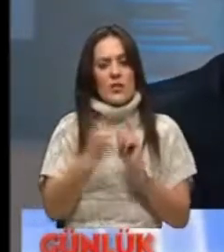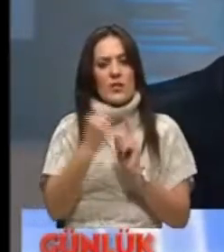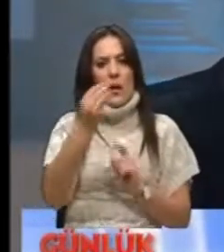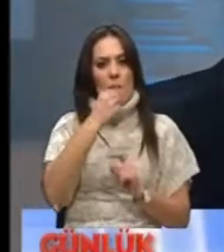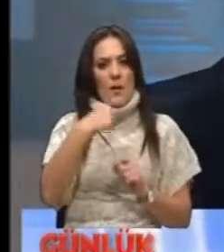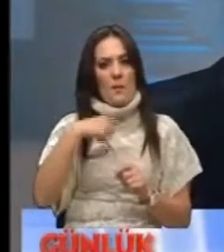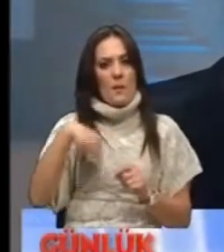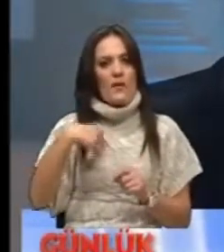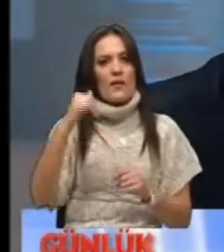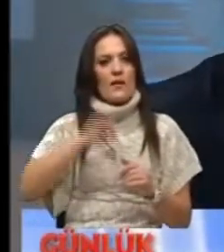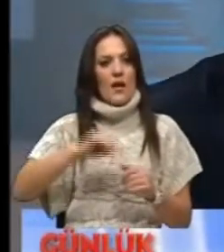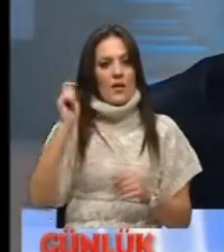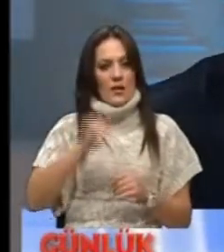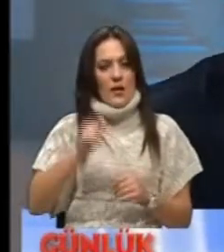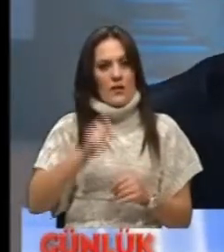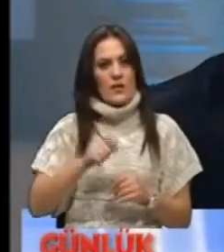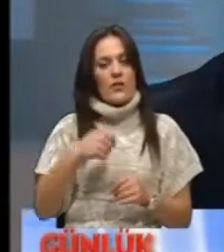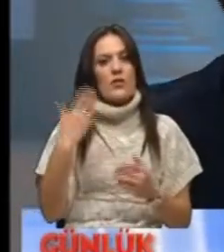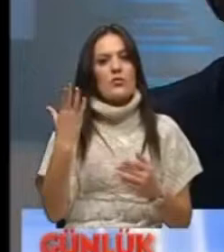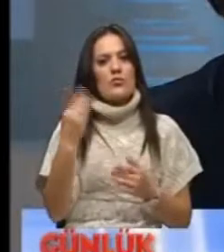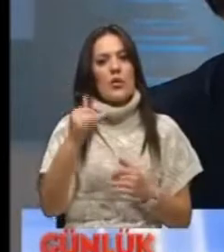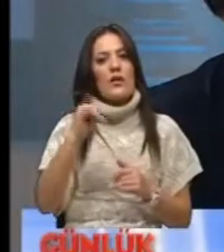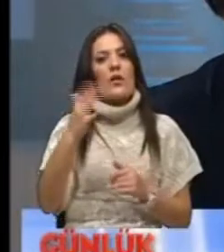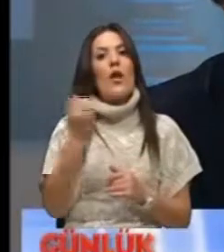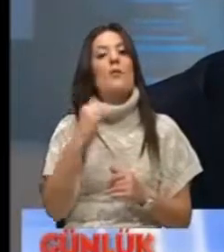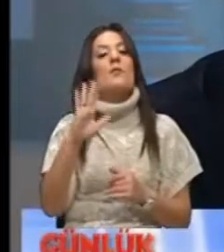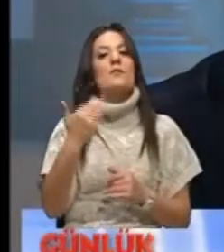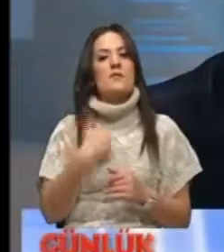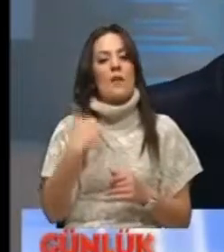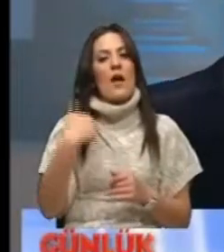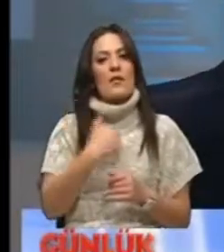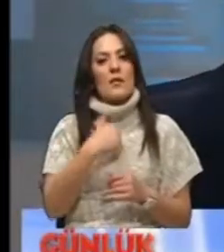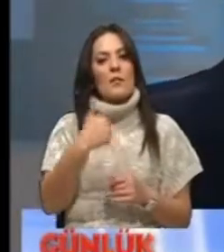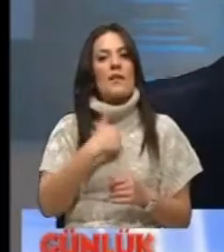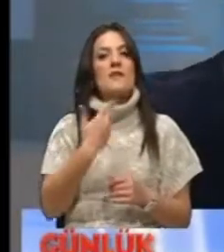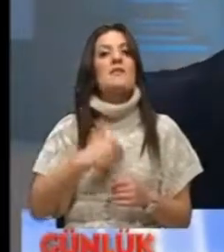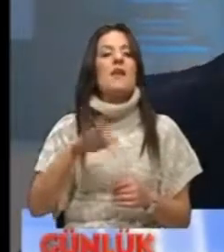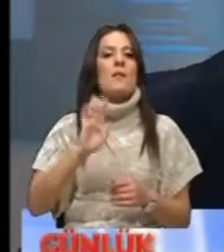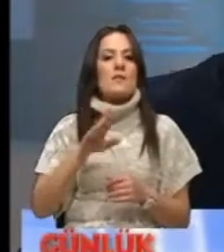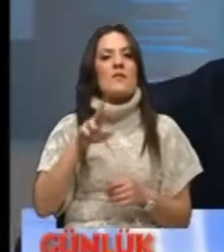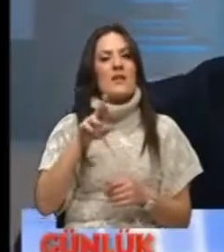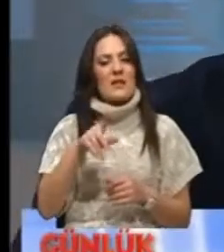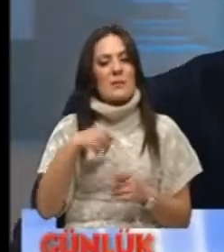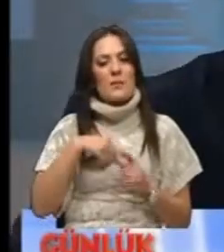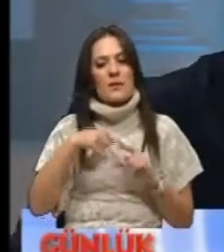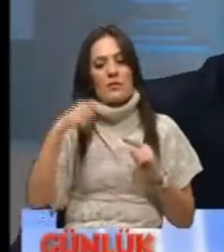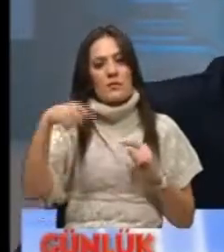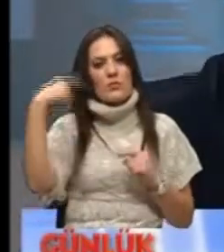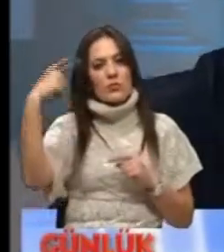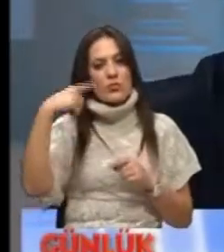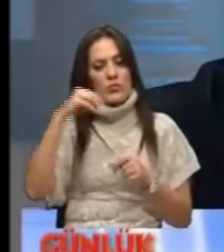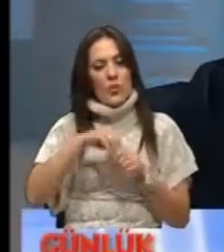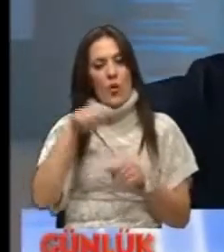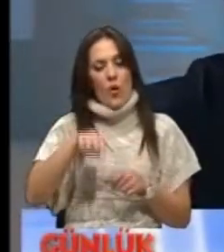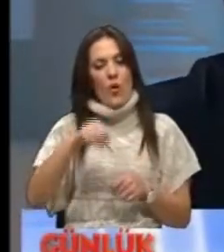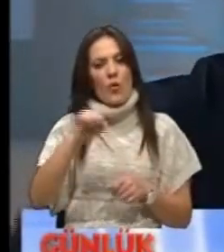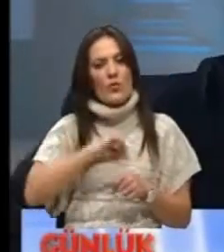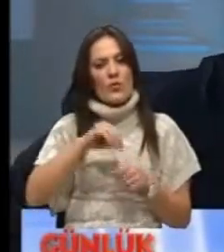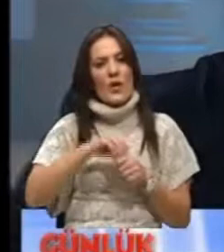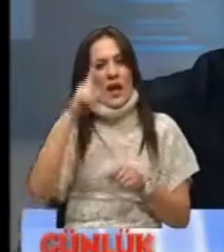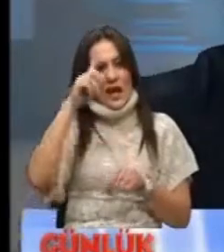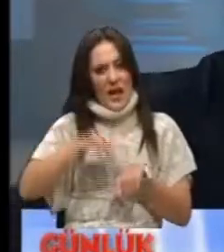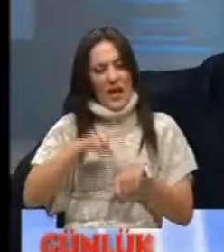beni rahatlatır. Hı hı. Çok kilo almazsam annem beni sevmeyecektir kadar giden o kor, yani